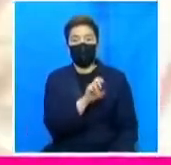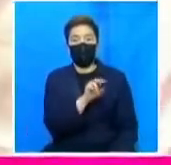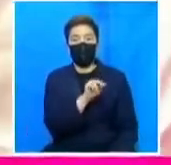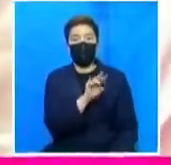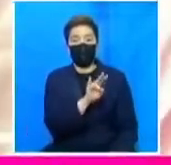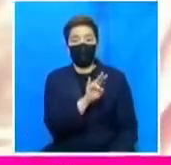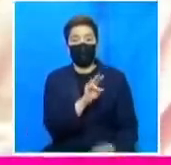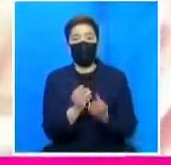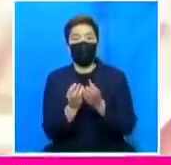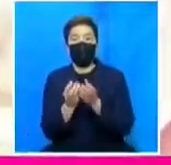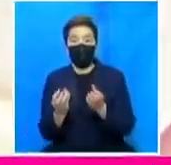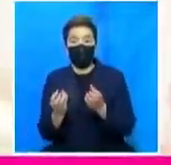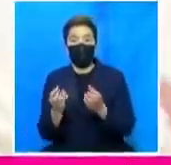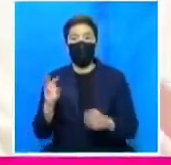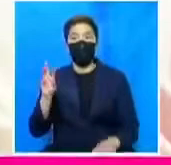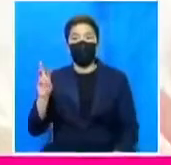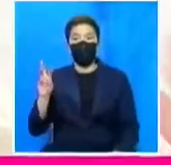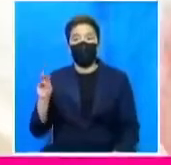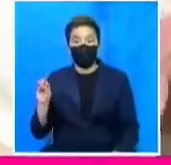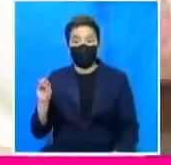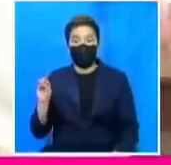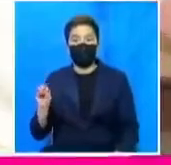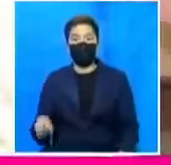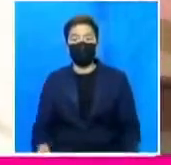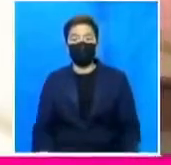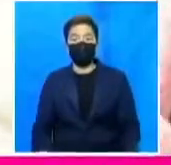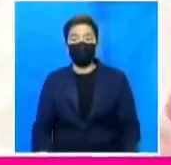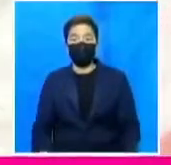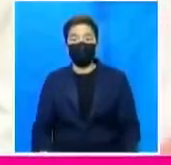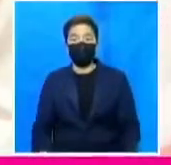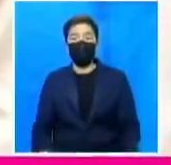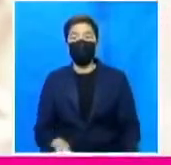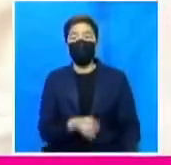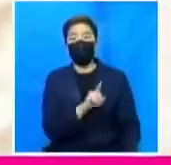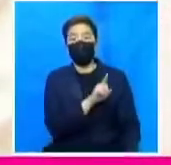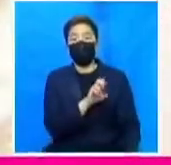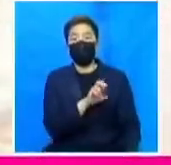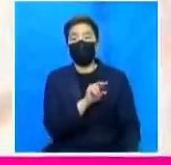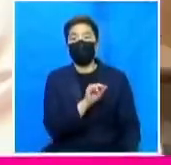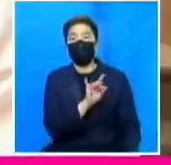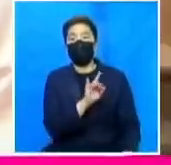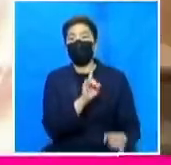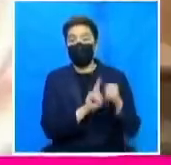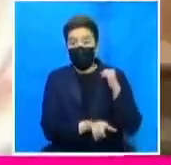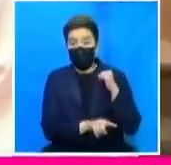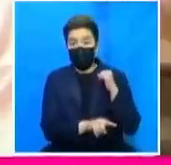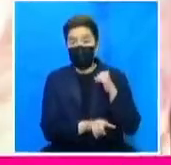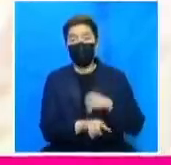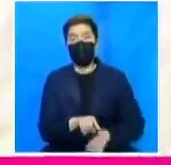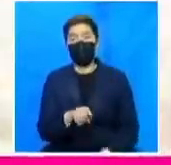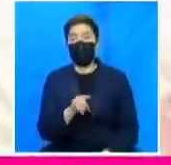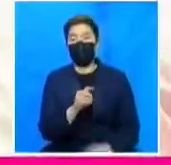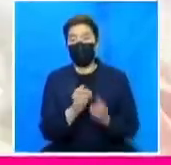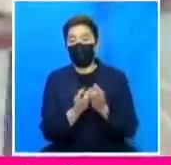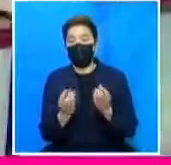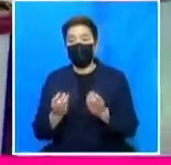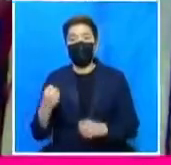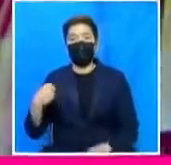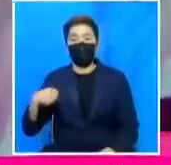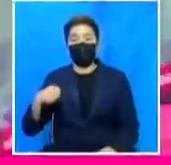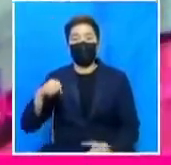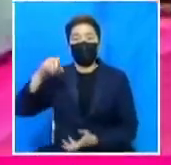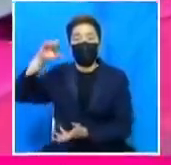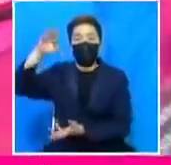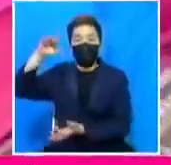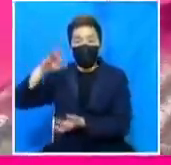137จำนวน60ลูกและงวดที่138จำนวน10ลูกรวมทั้ง